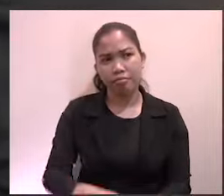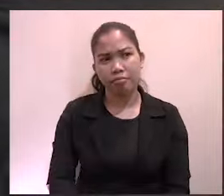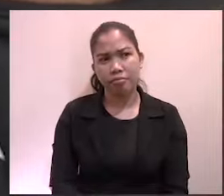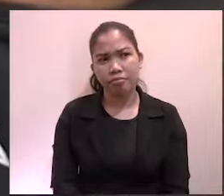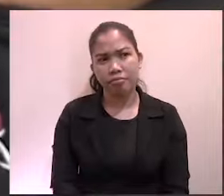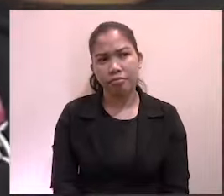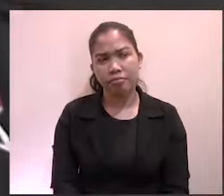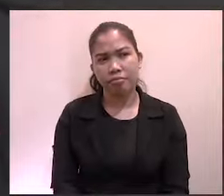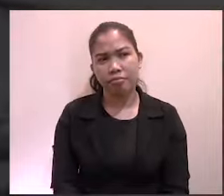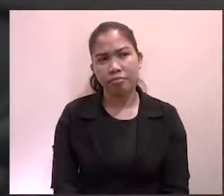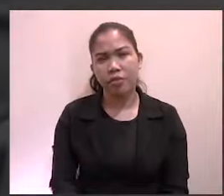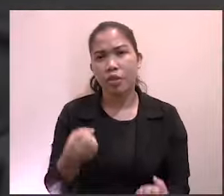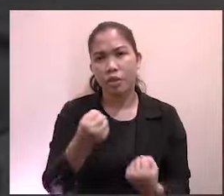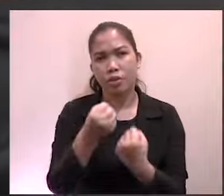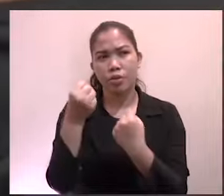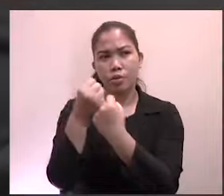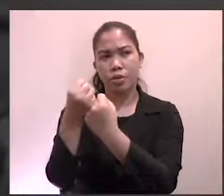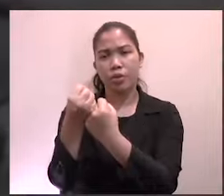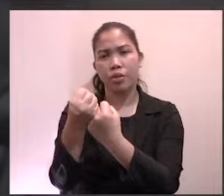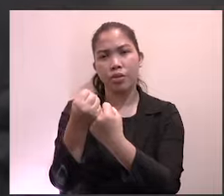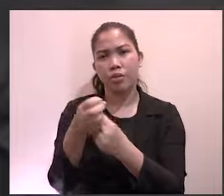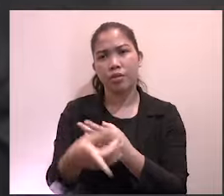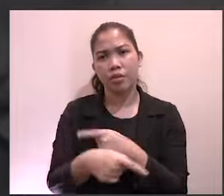Dalawa kayong baon nyo, para hindi ka mahirapan.